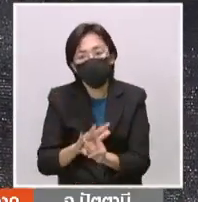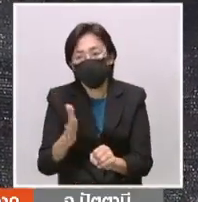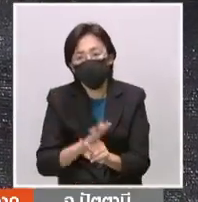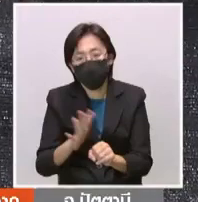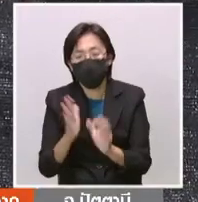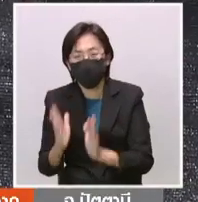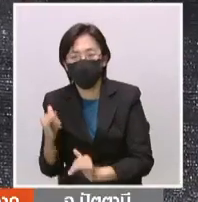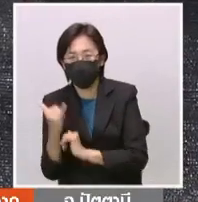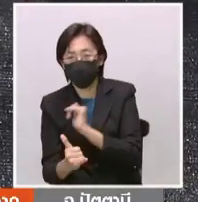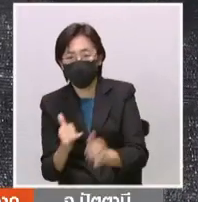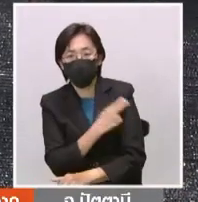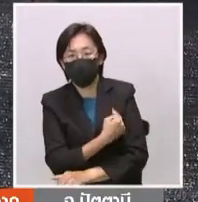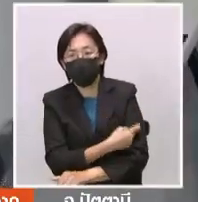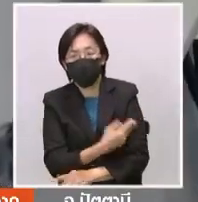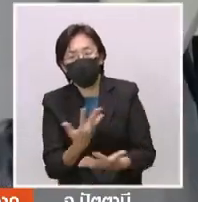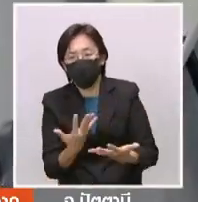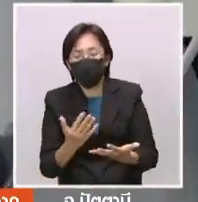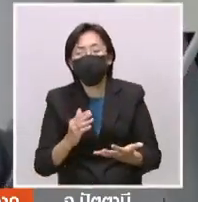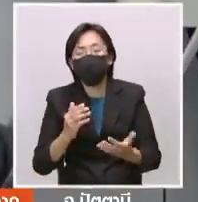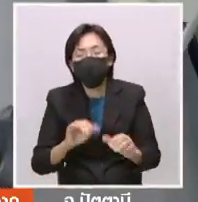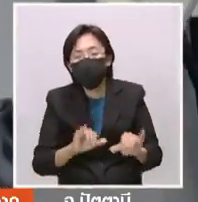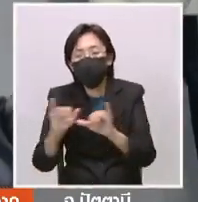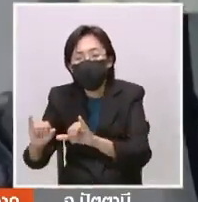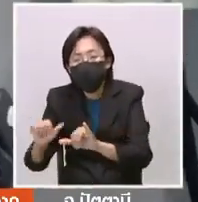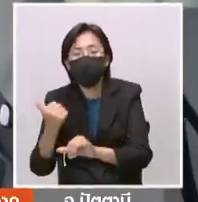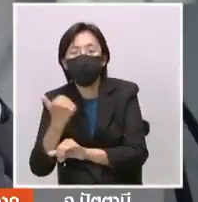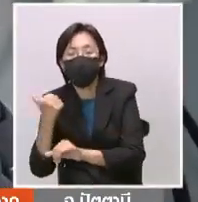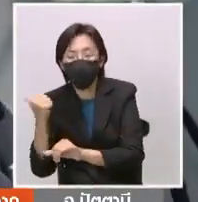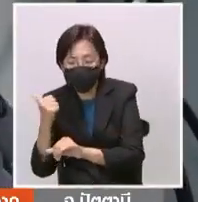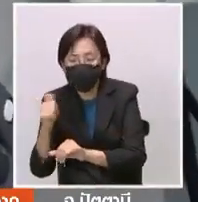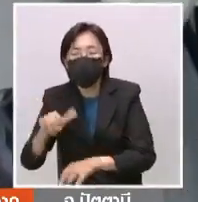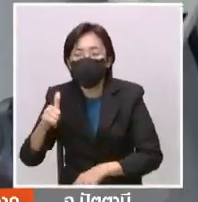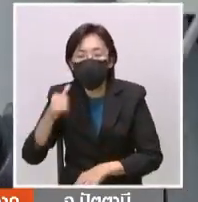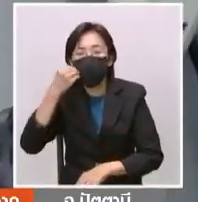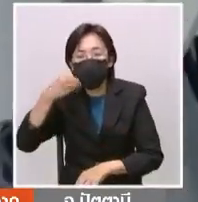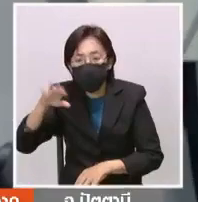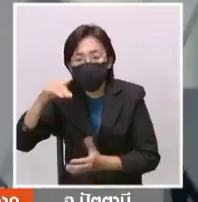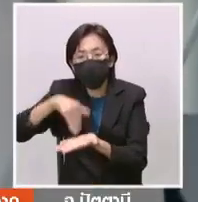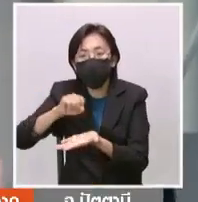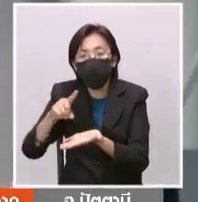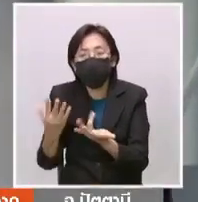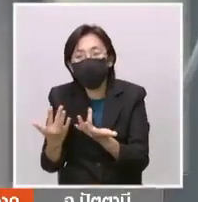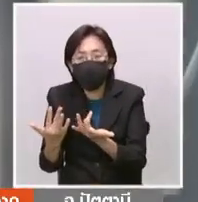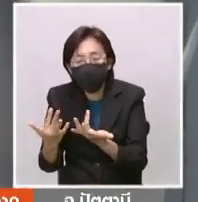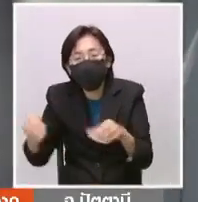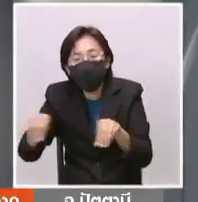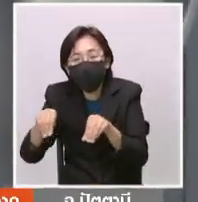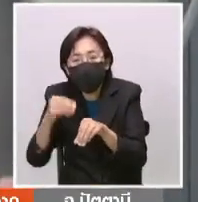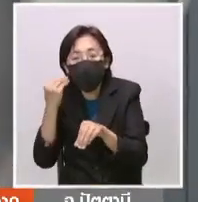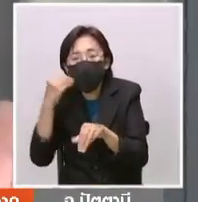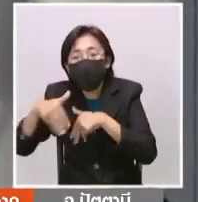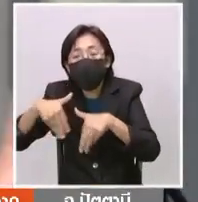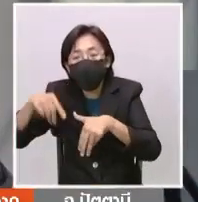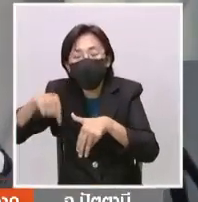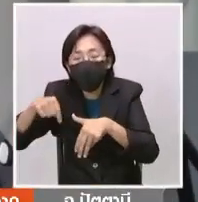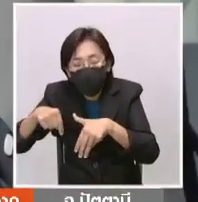ารักษาที่โรงพยาบาลต้องกระจายไปที่โรงพยาบาลอื่นแทนบางรายก็กลับไปที่ศูนย์กักตัวใกล้บ้านนอกจากนี้พบการระ